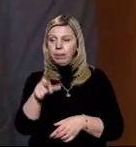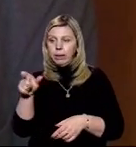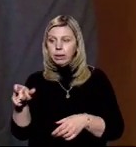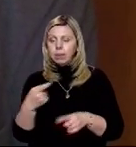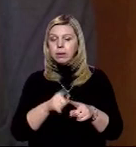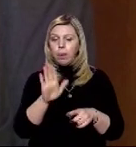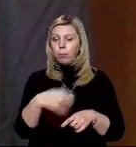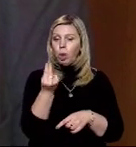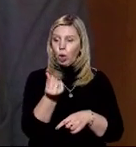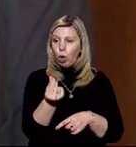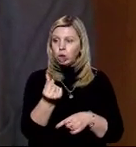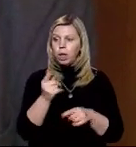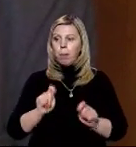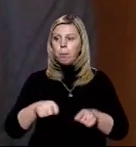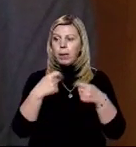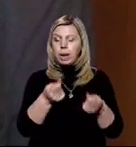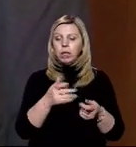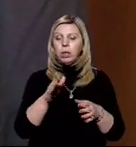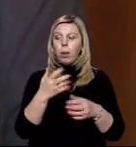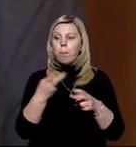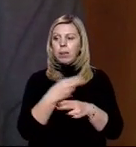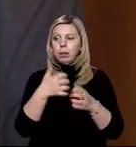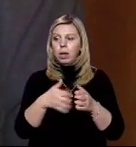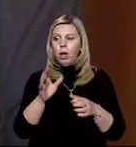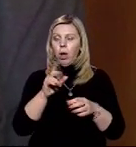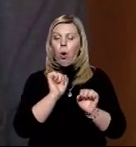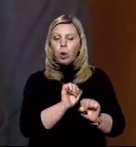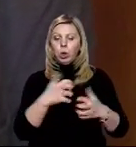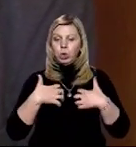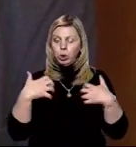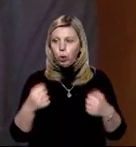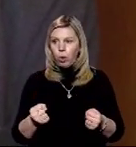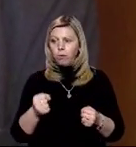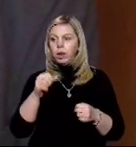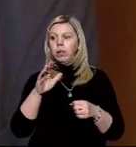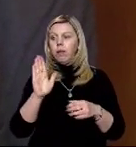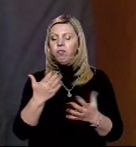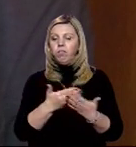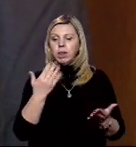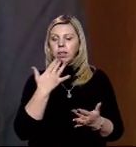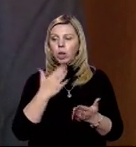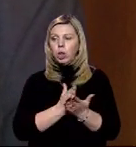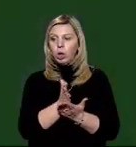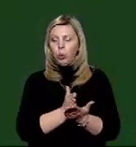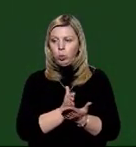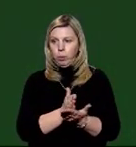– це будуть кошти, передані безпосередньо закладам охорони здоров'я від Національної